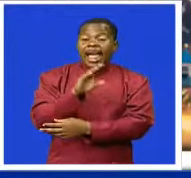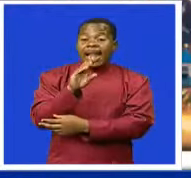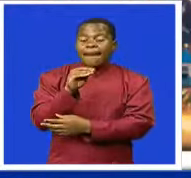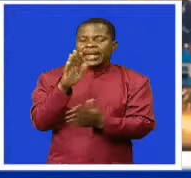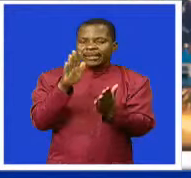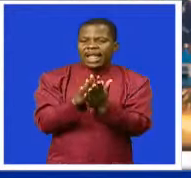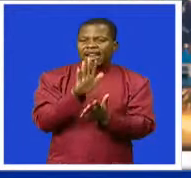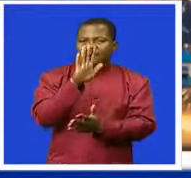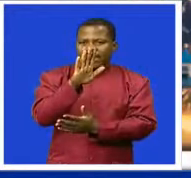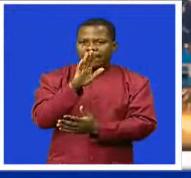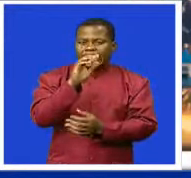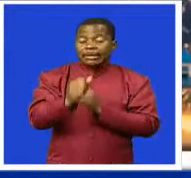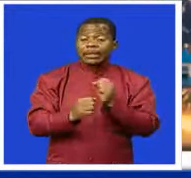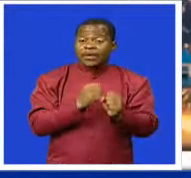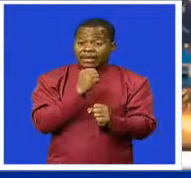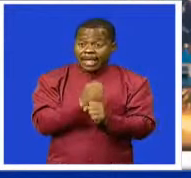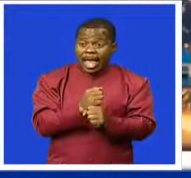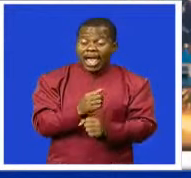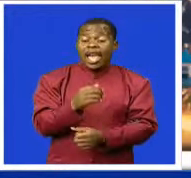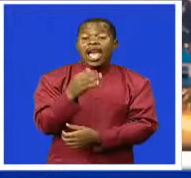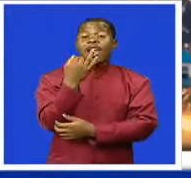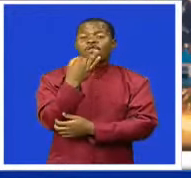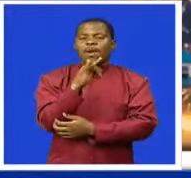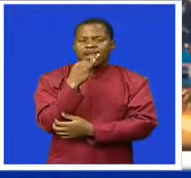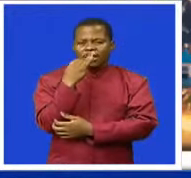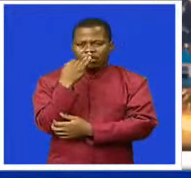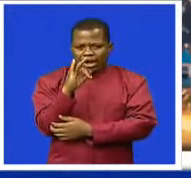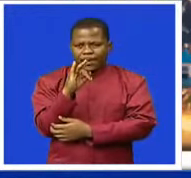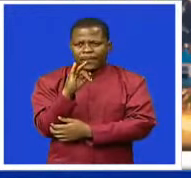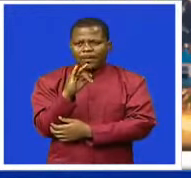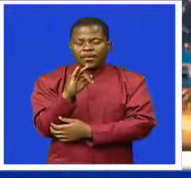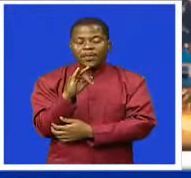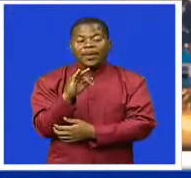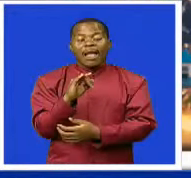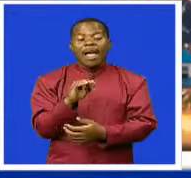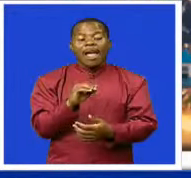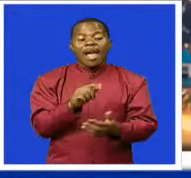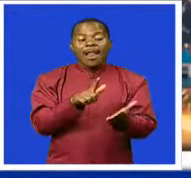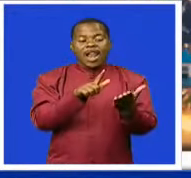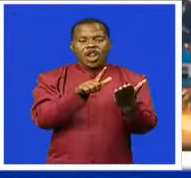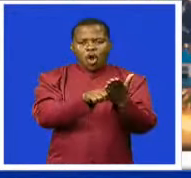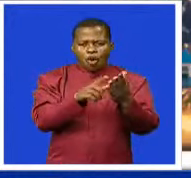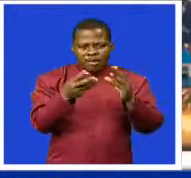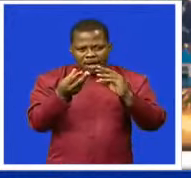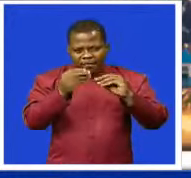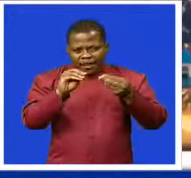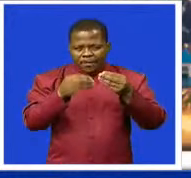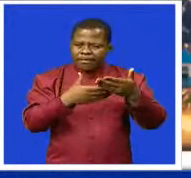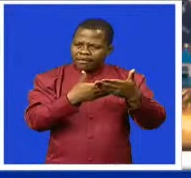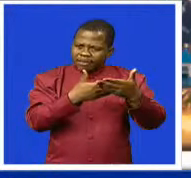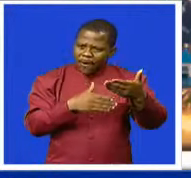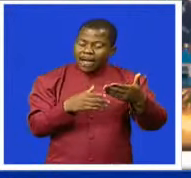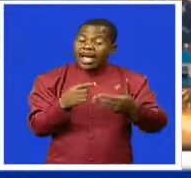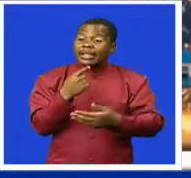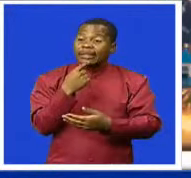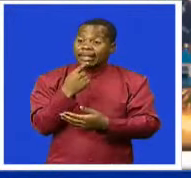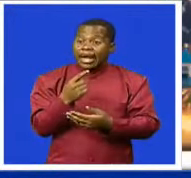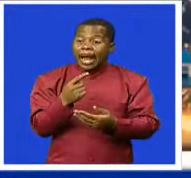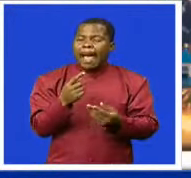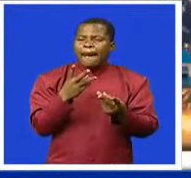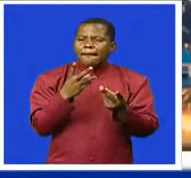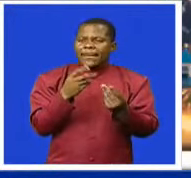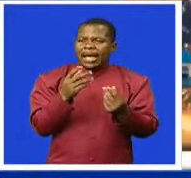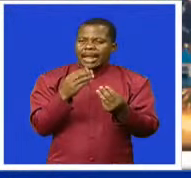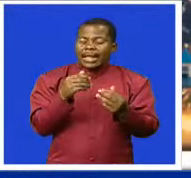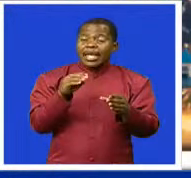2020. Kulokunye lo mthetho locitshelwe uthi imali yempensheni yomuntu lebekalilunga lePhalamende iyawucala kubalwa kusukela ngelanga